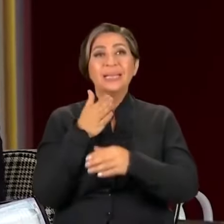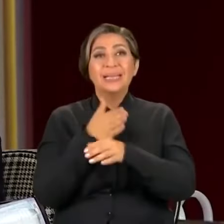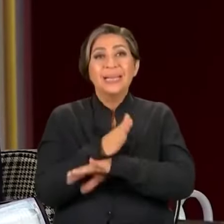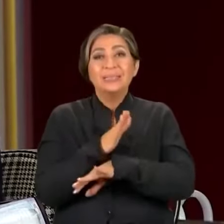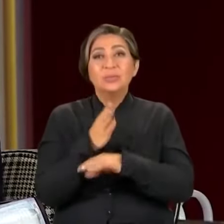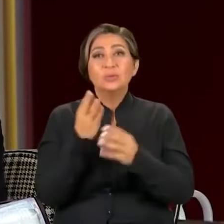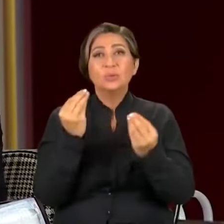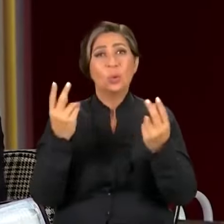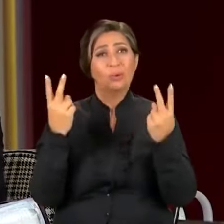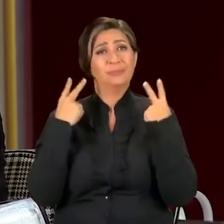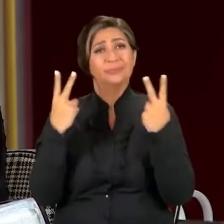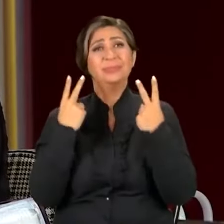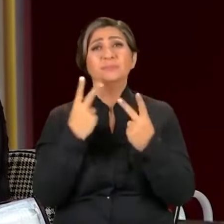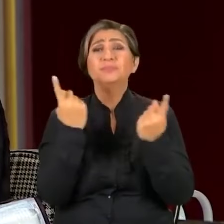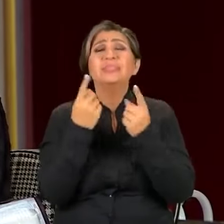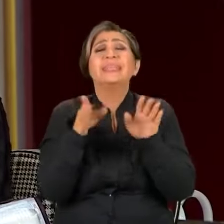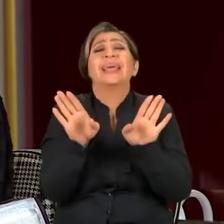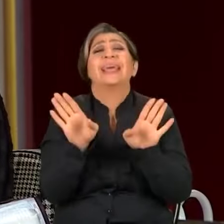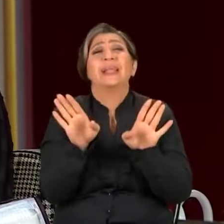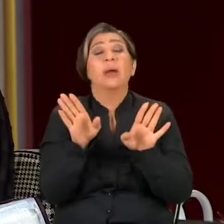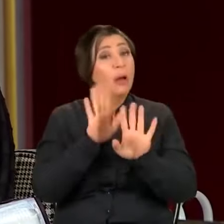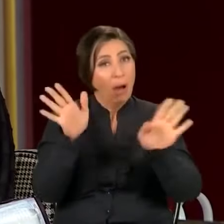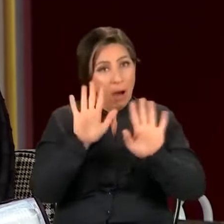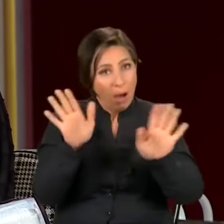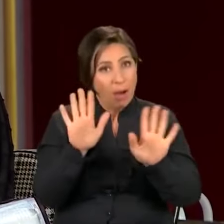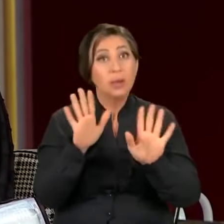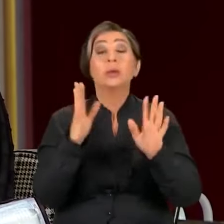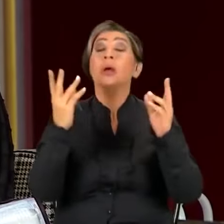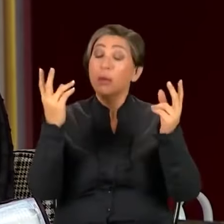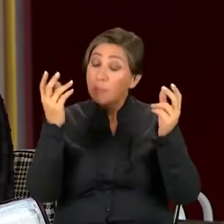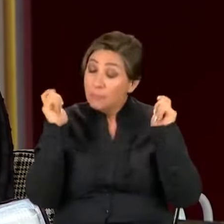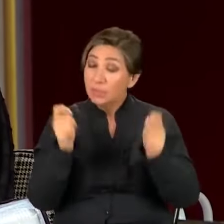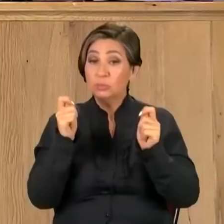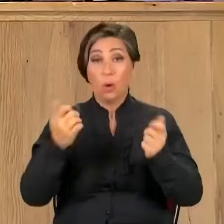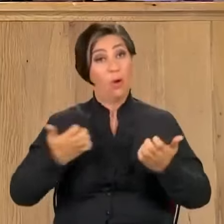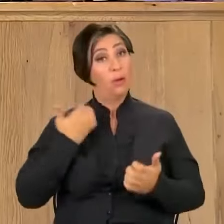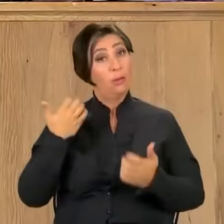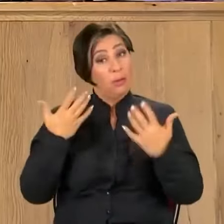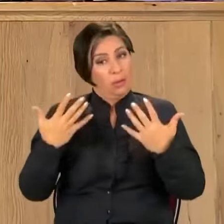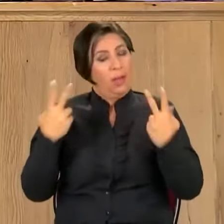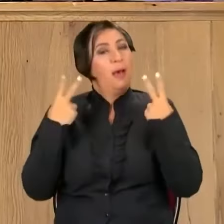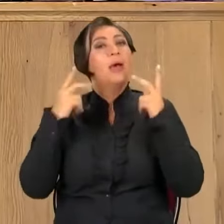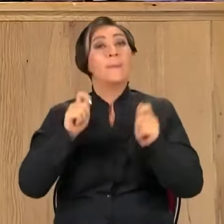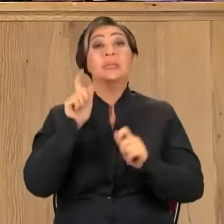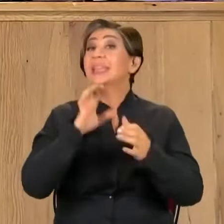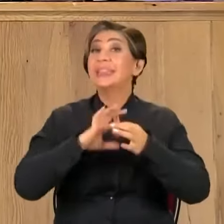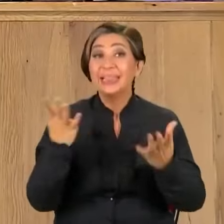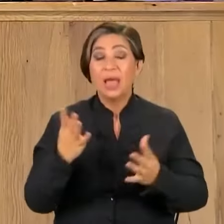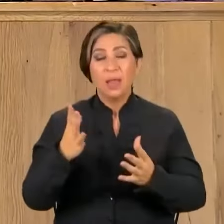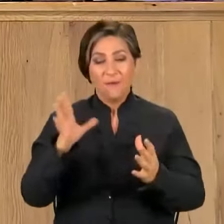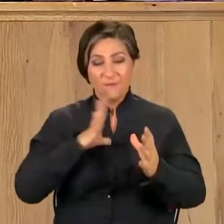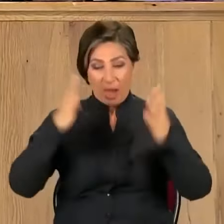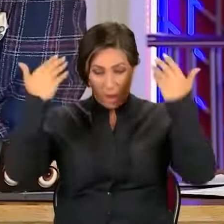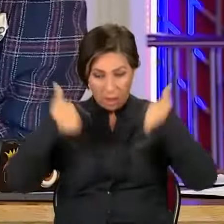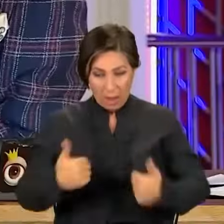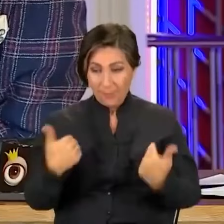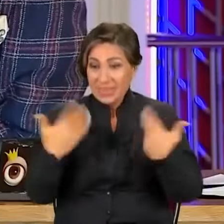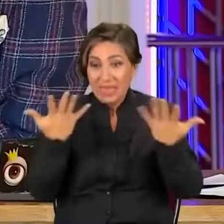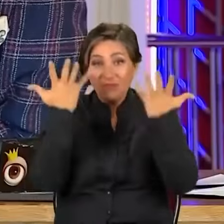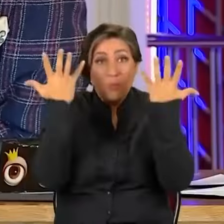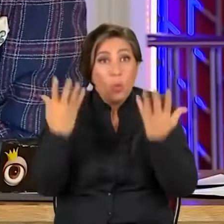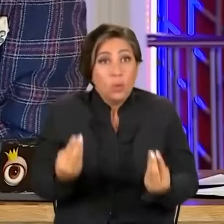Gerçekten çok övülmeye değecek şeyler değil. Hayır, bence. Övülmeye değecek bir şey çünkü, yani... çünkü niye olduğunu söyleyeyim. Çünkü varoluşumuz, her